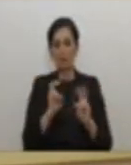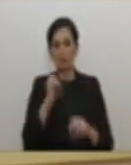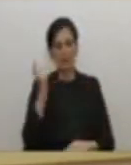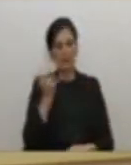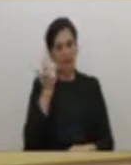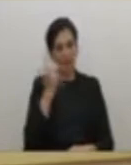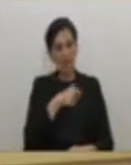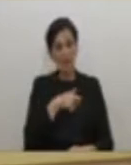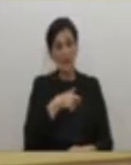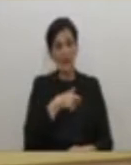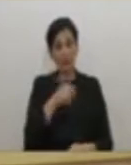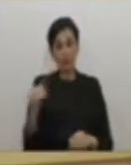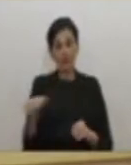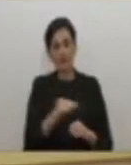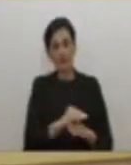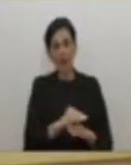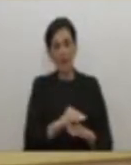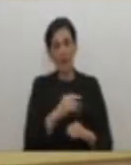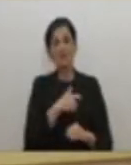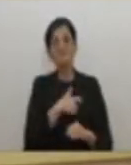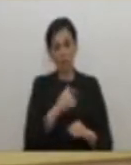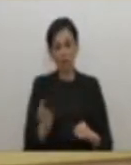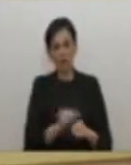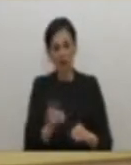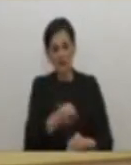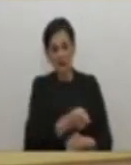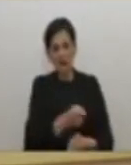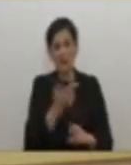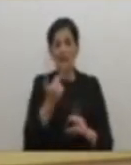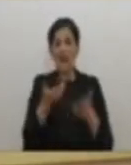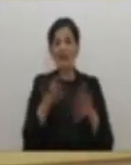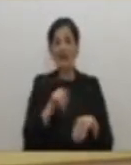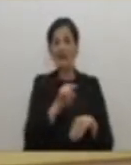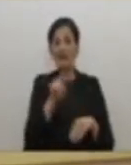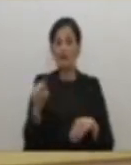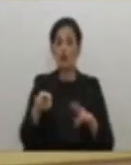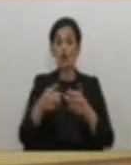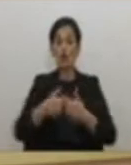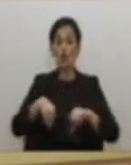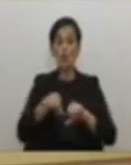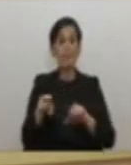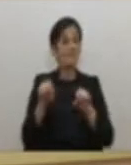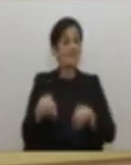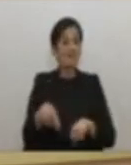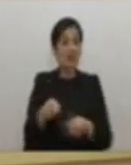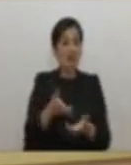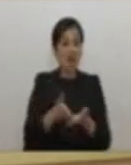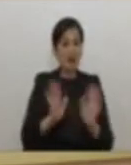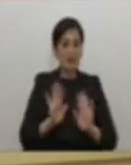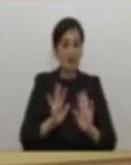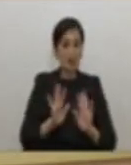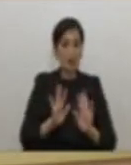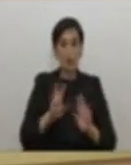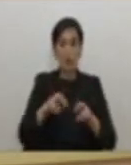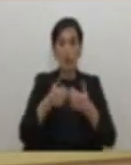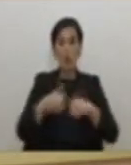დამოუკიდებელი დეპუტატის დამატება, ეს დეპუტატი დაამატეს, და დანარჩენ კომისიებში, სადაც უკვე ამის საშუალება აღარ არსებობდა,